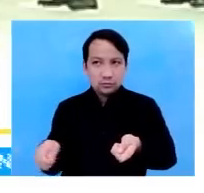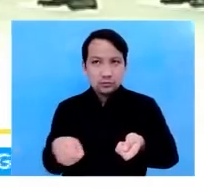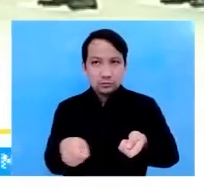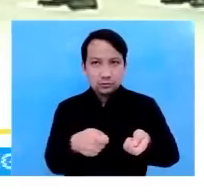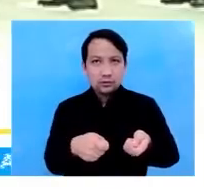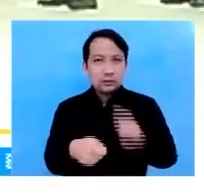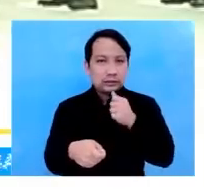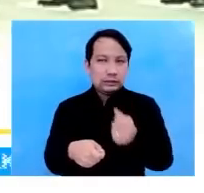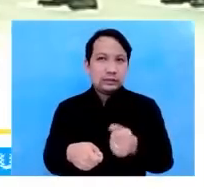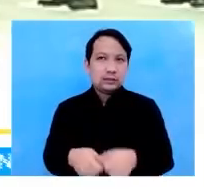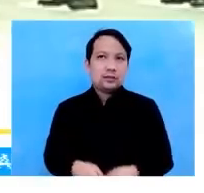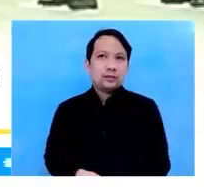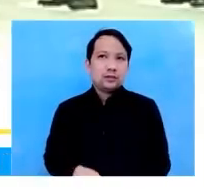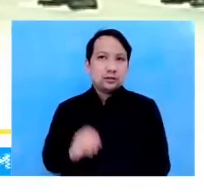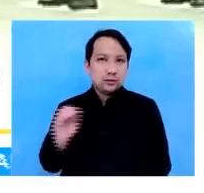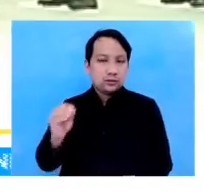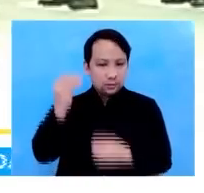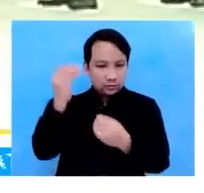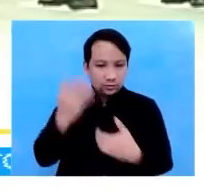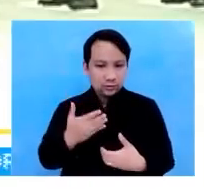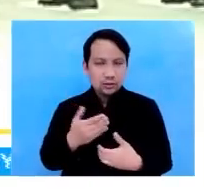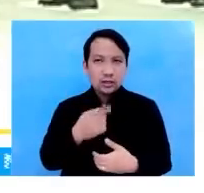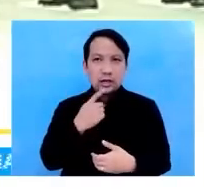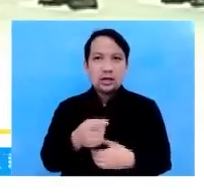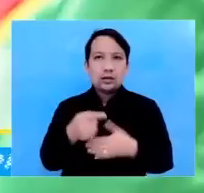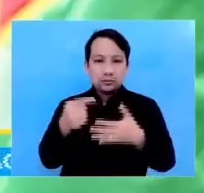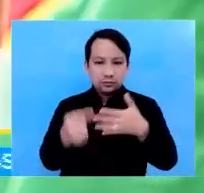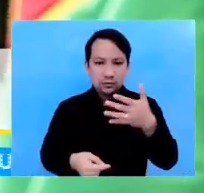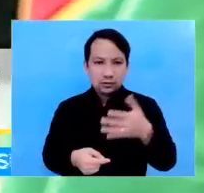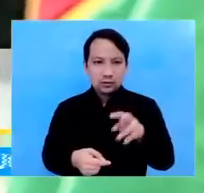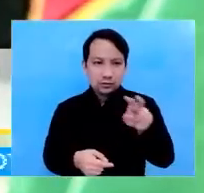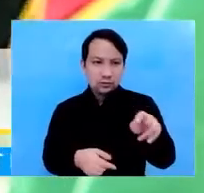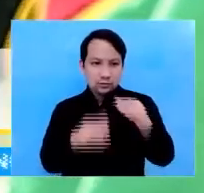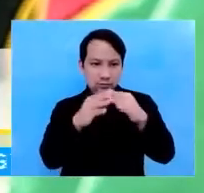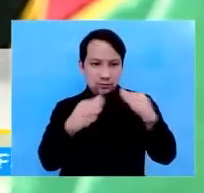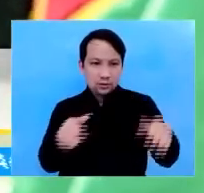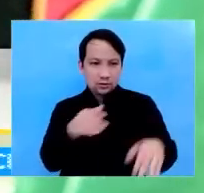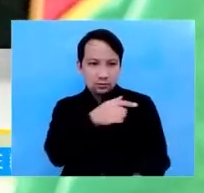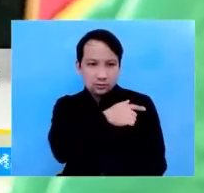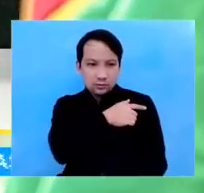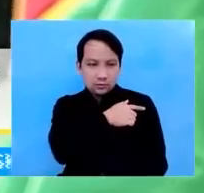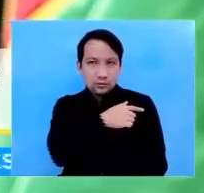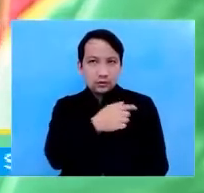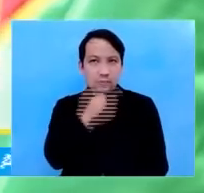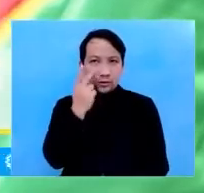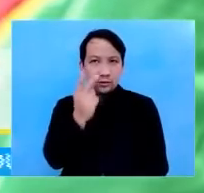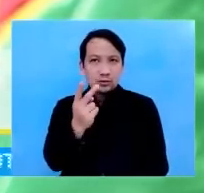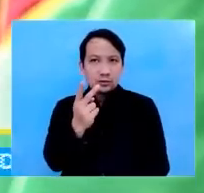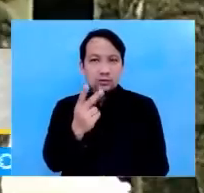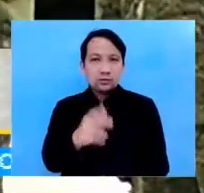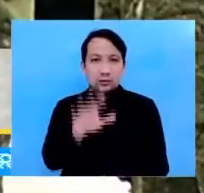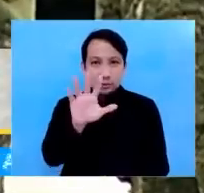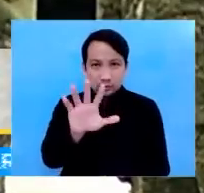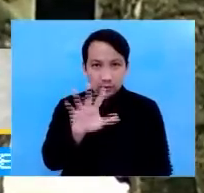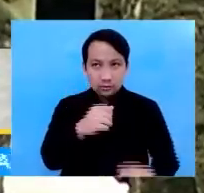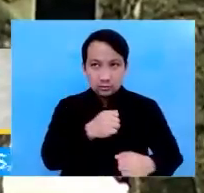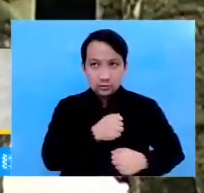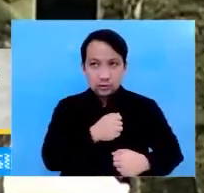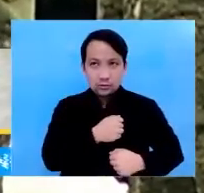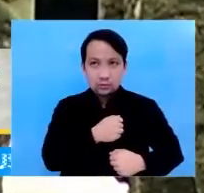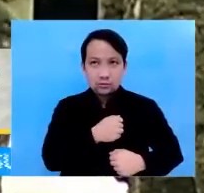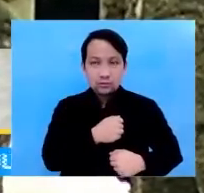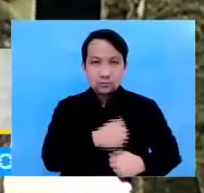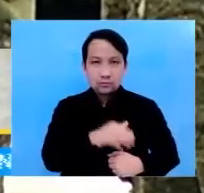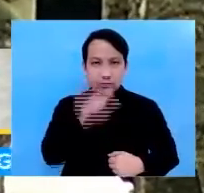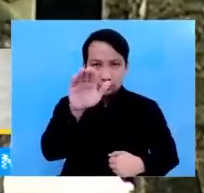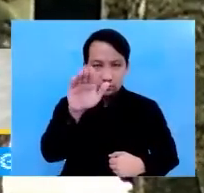Sa sariling impormasyon ni Tulfo, marami siya nakikitang bahay ng mga general na may mga nakatalaga ng hanggang 5 sundalo. Panawagan niya,